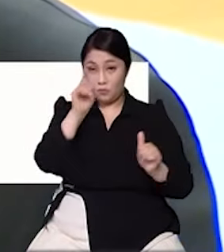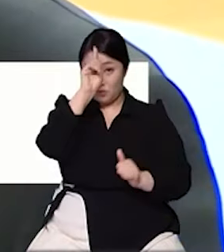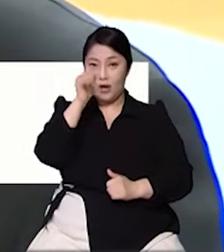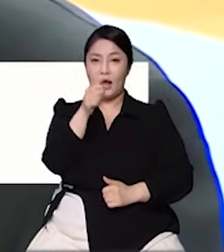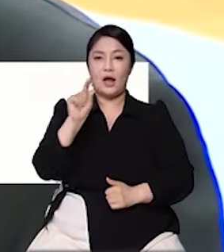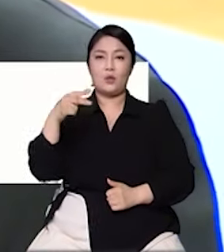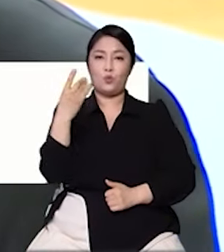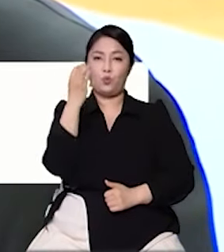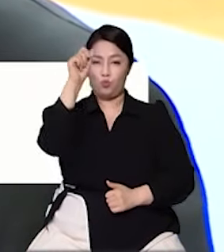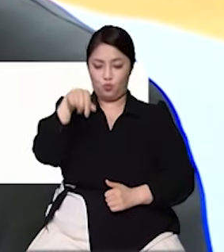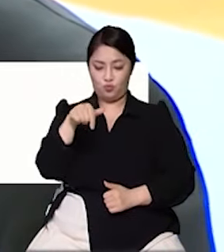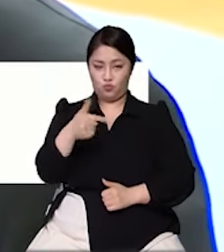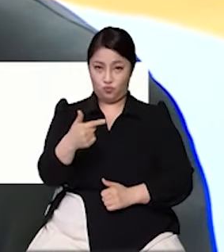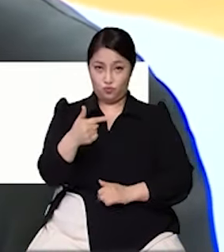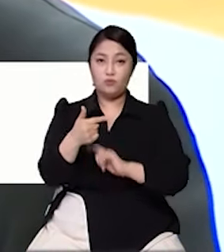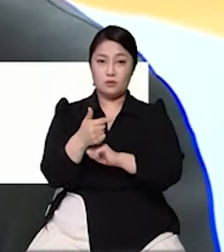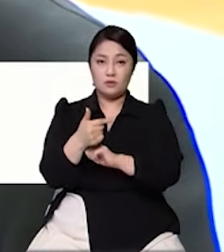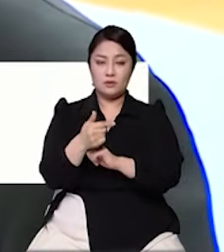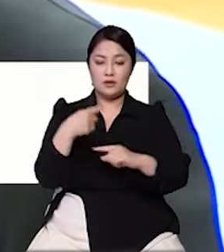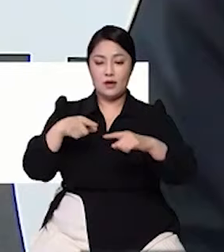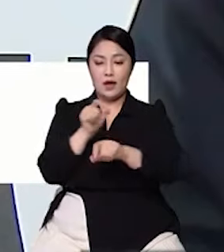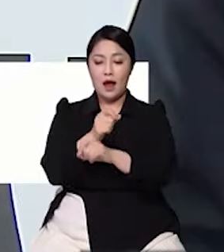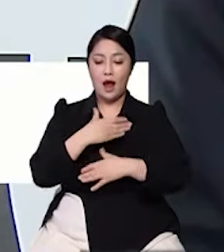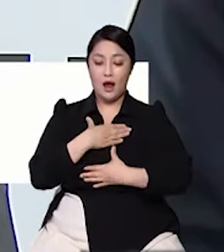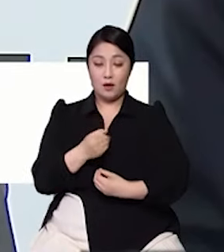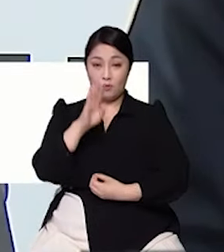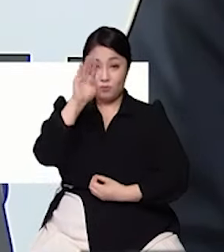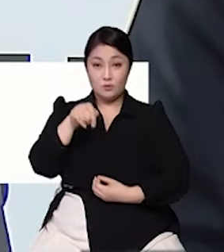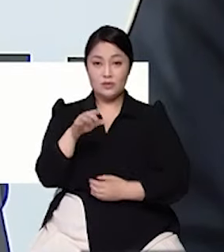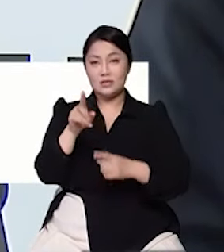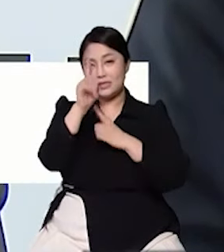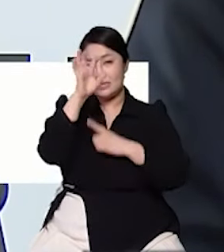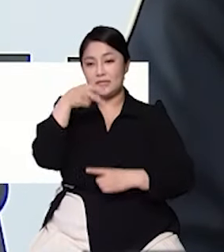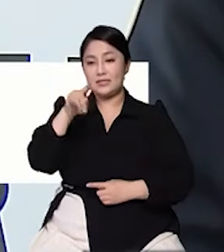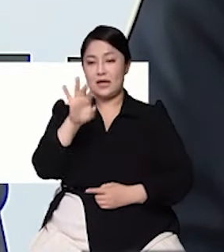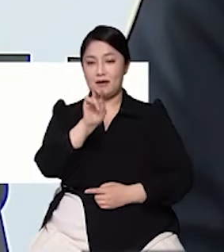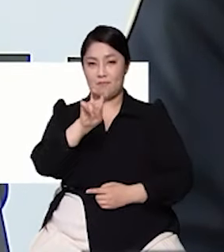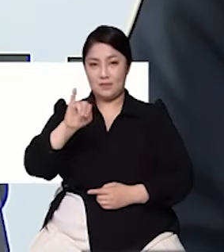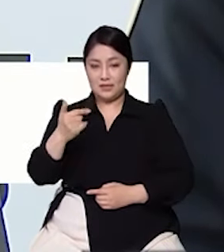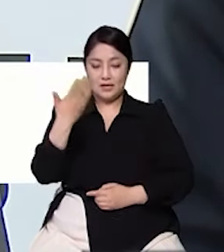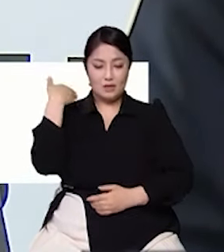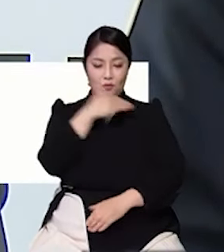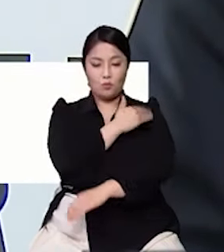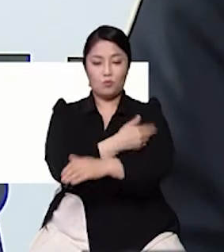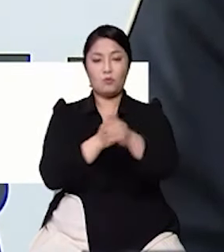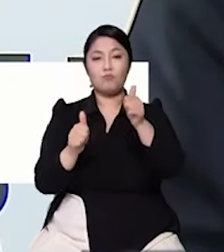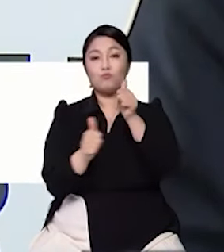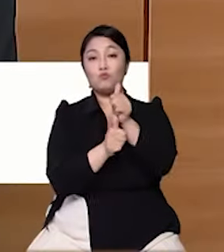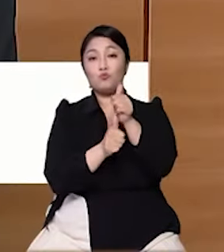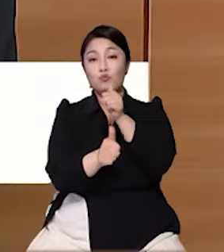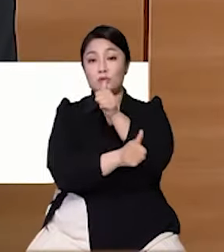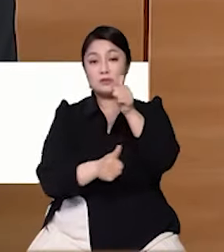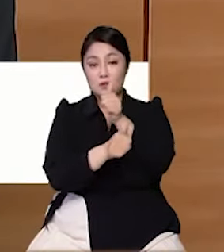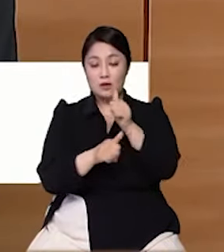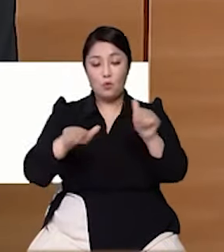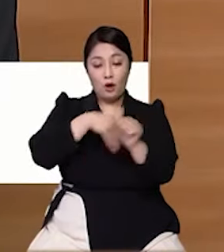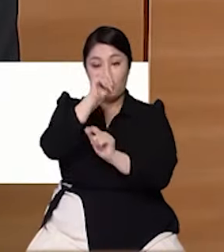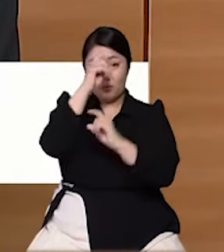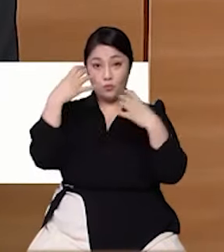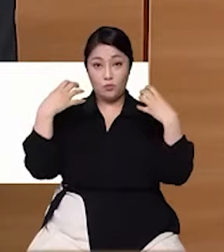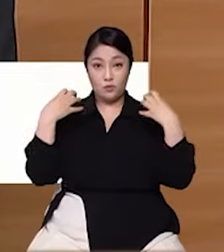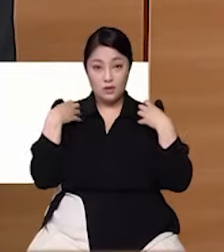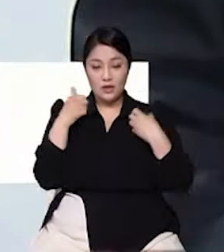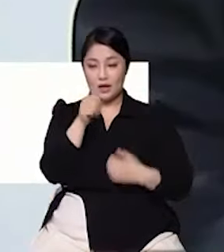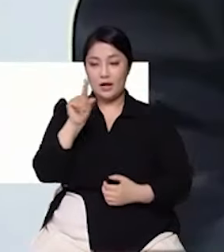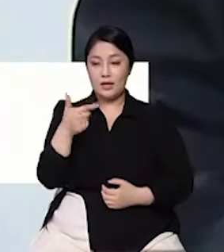1동은 사법연수원 부원장 행정안전부 장관은 이상 밍 전 국민권익 이 부위원장 환경부장관 n